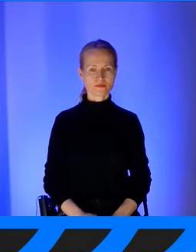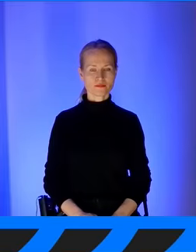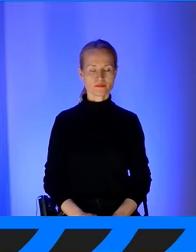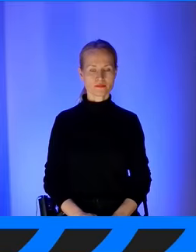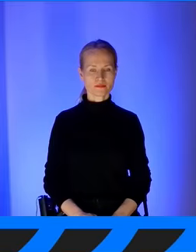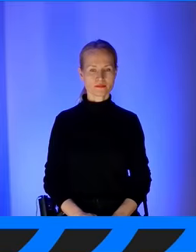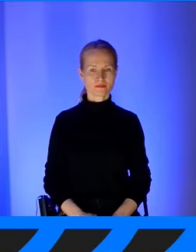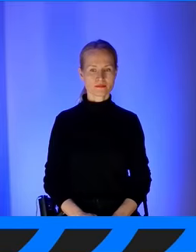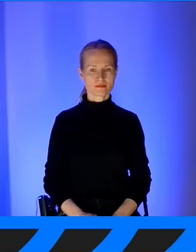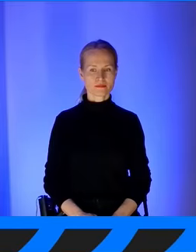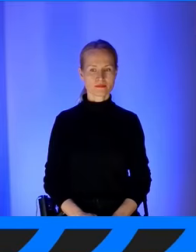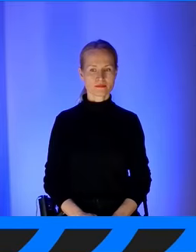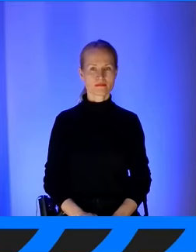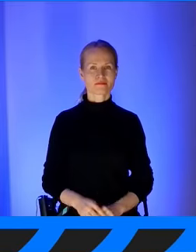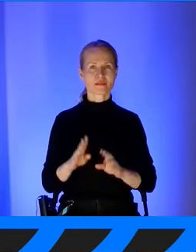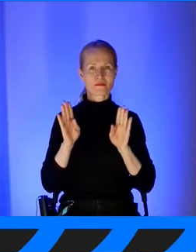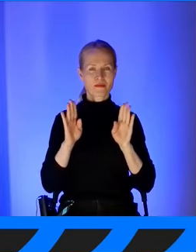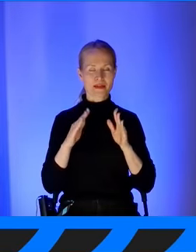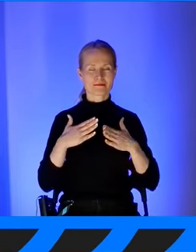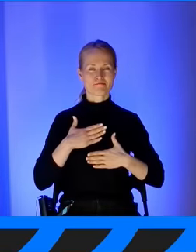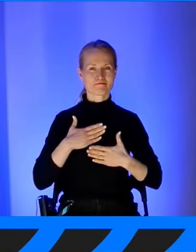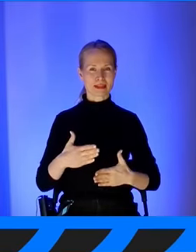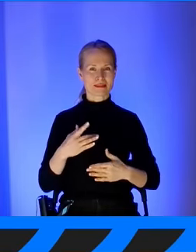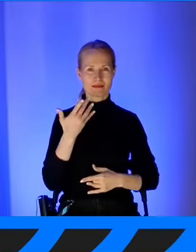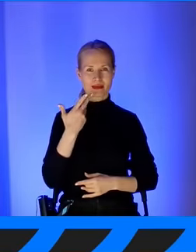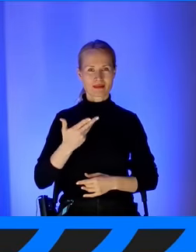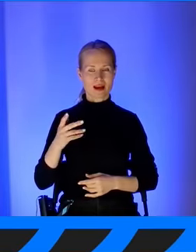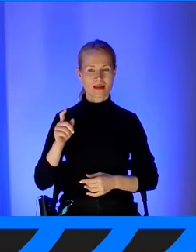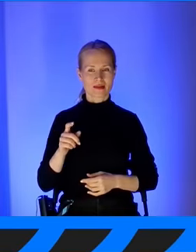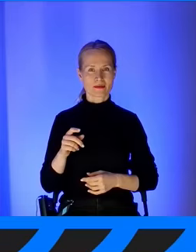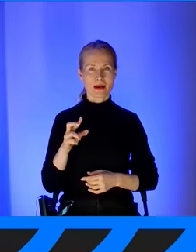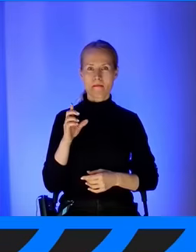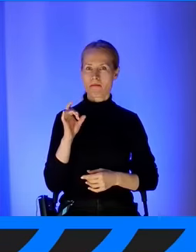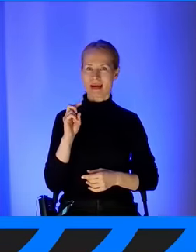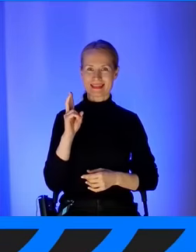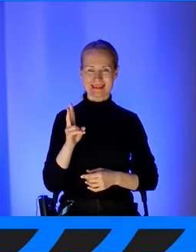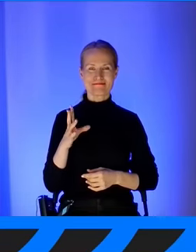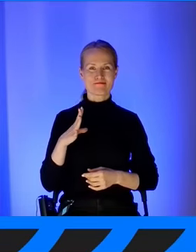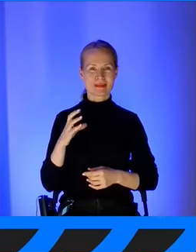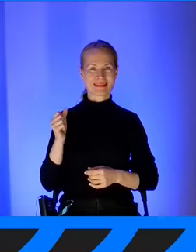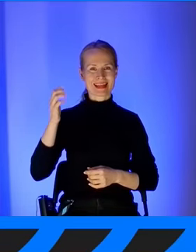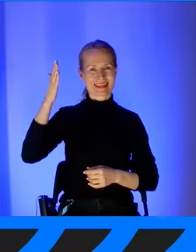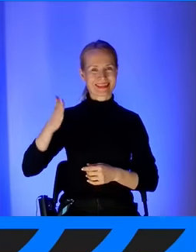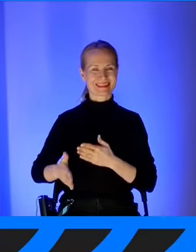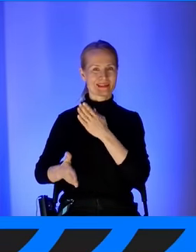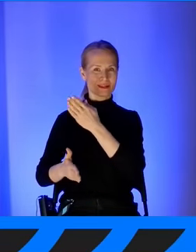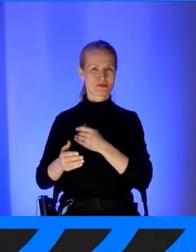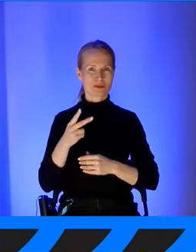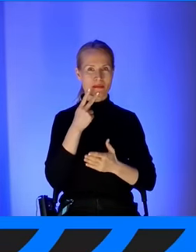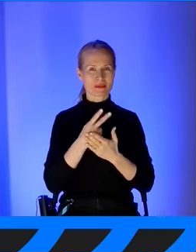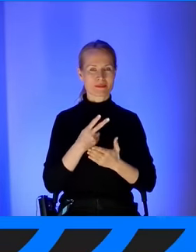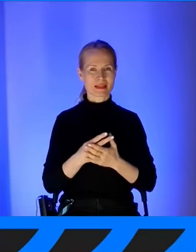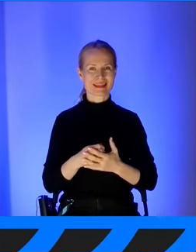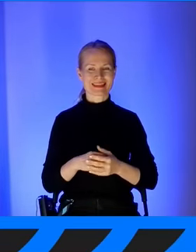да Привет Спасибо за доклад Барсик Здесь был на стенде Да на него можно было посмотреть а это